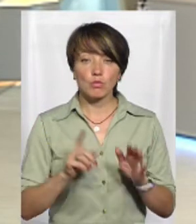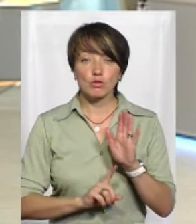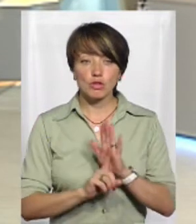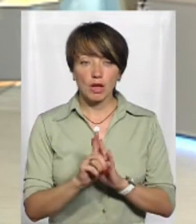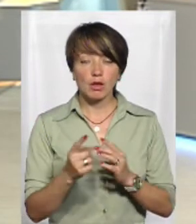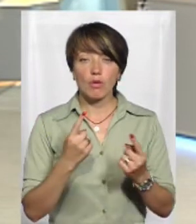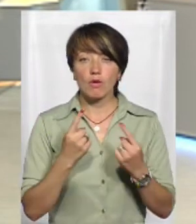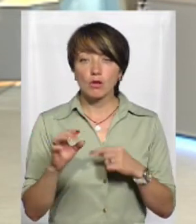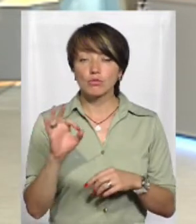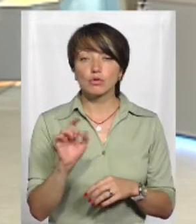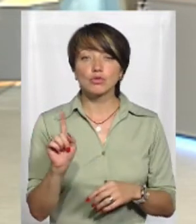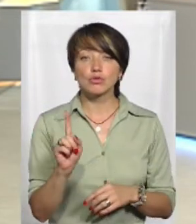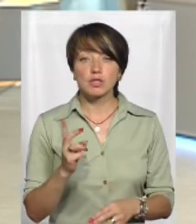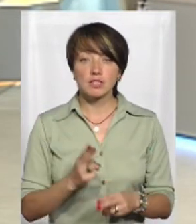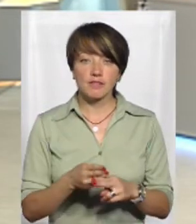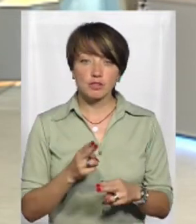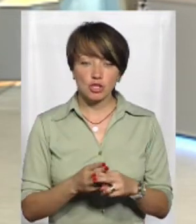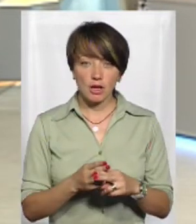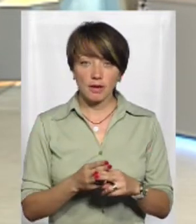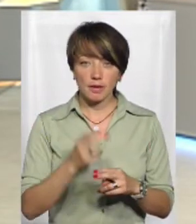трошечки того, що заважає